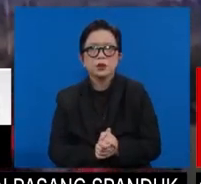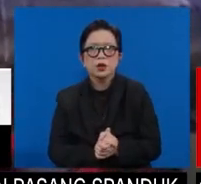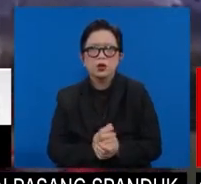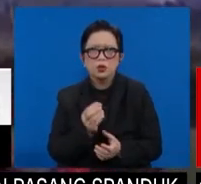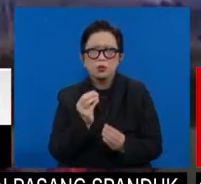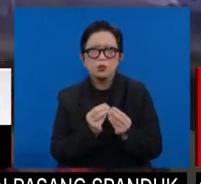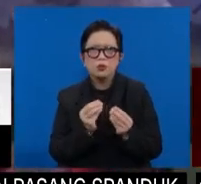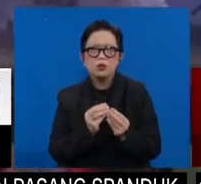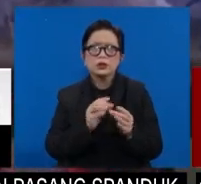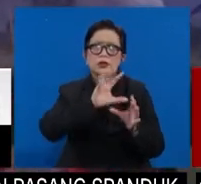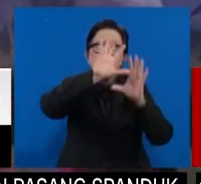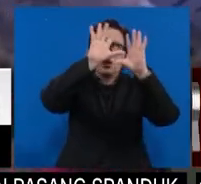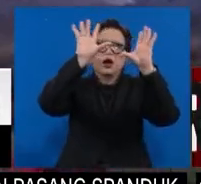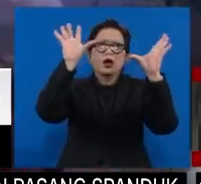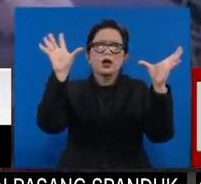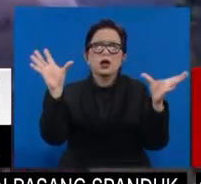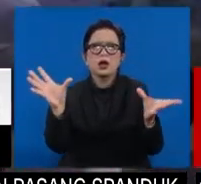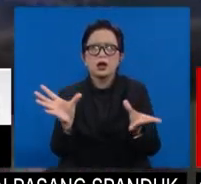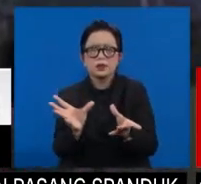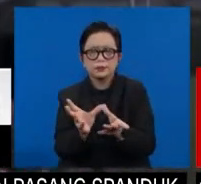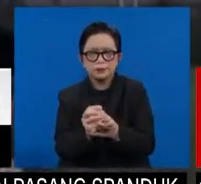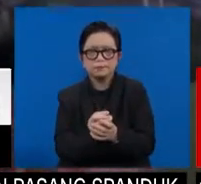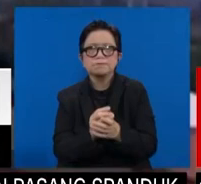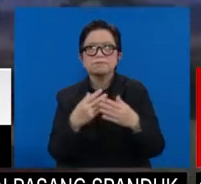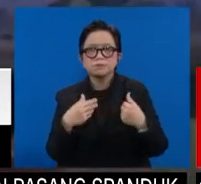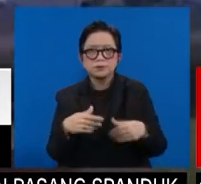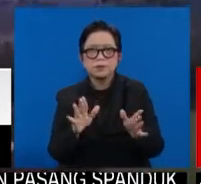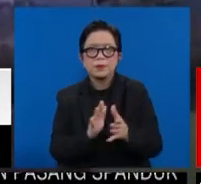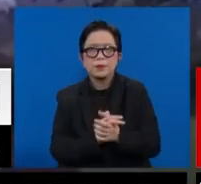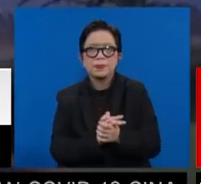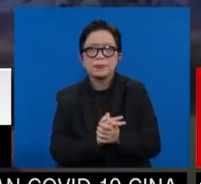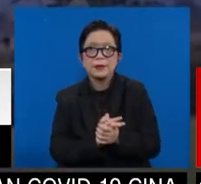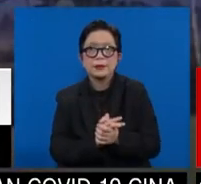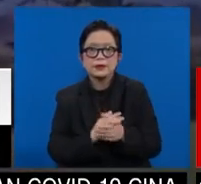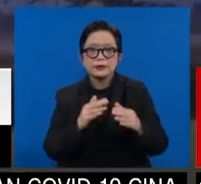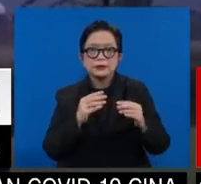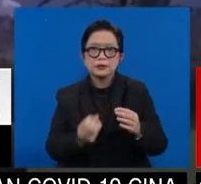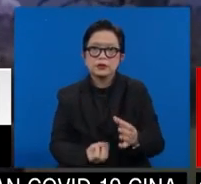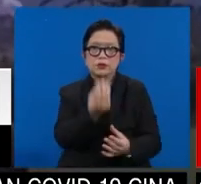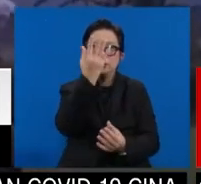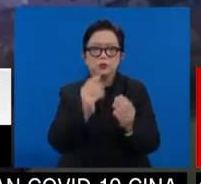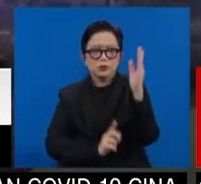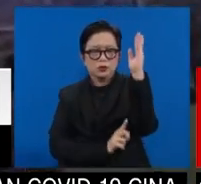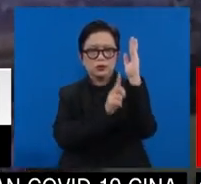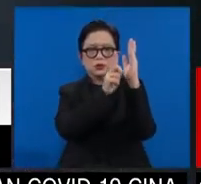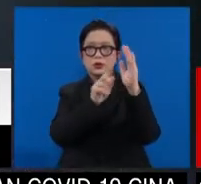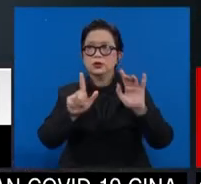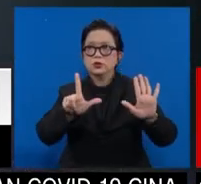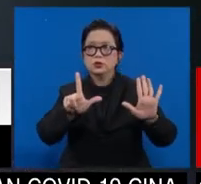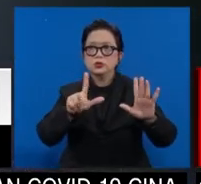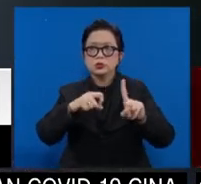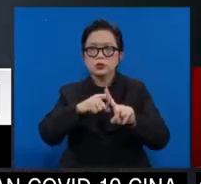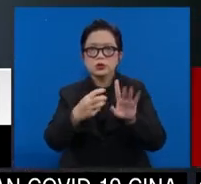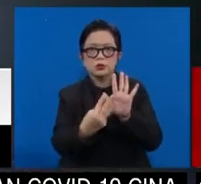membubung tinggi ke udara. Awan panas guguran Gunung Semeru terjadi dengan jarak luncur hingga 7 km mengarah